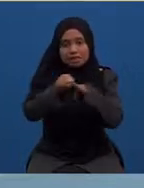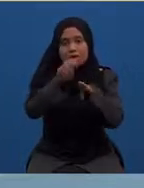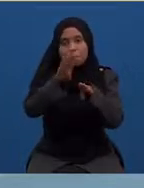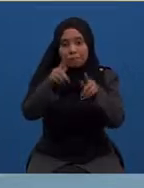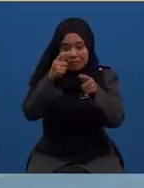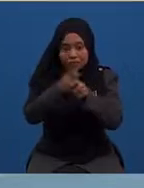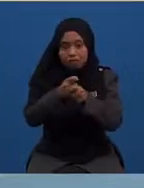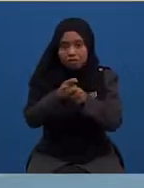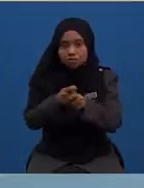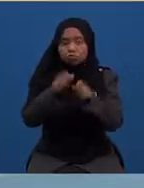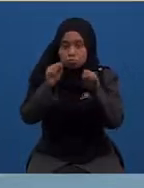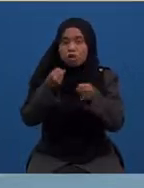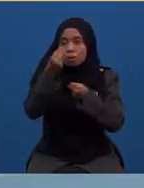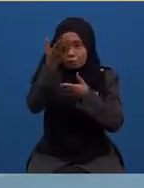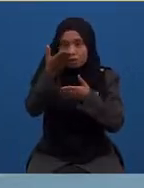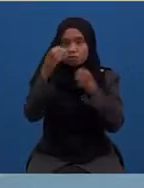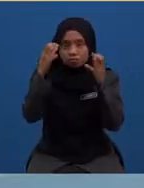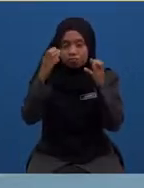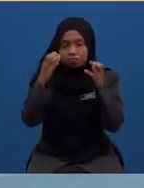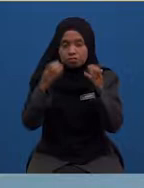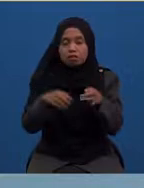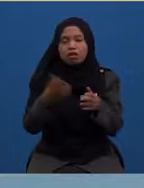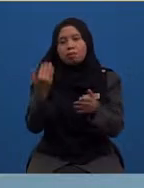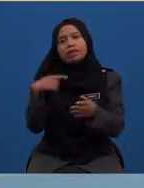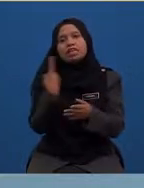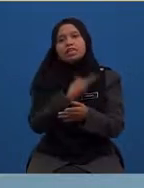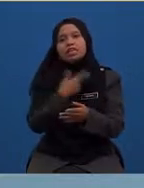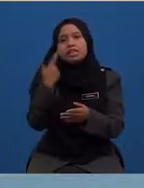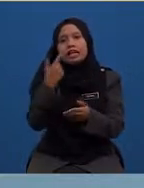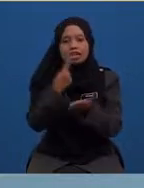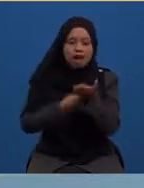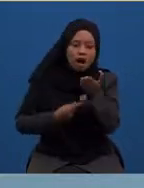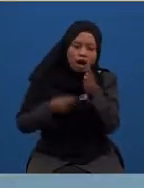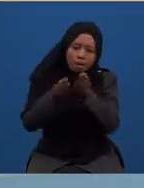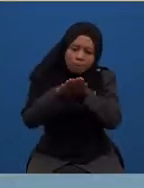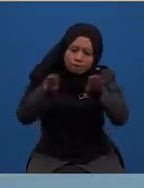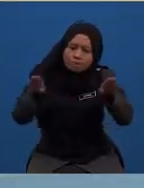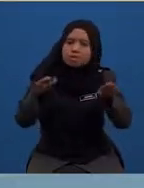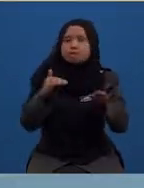murid-murid beritahu cikgu? Mari kita lihat betul-betul apakah perbezaannya.